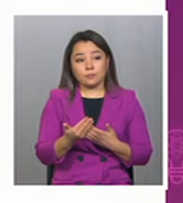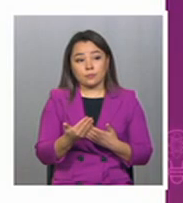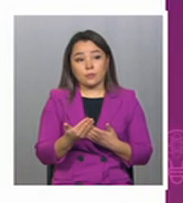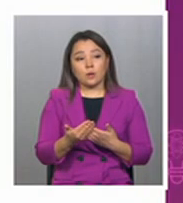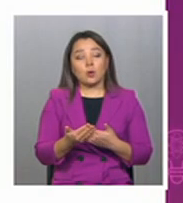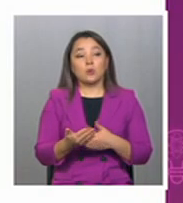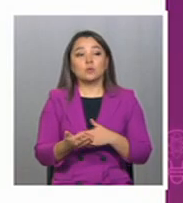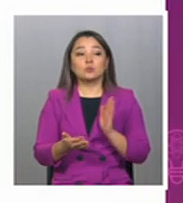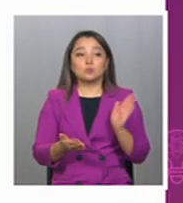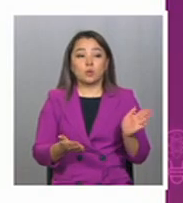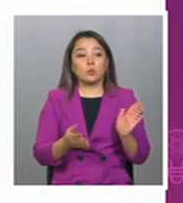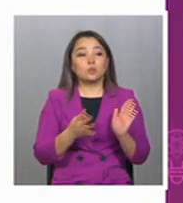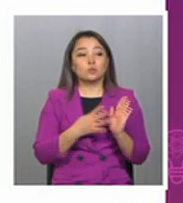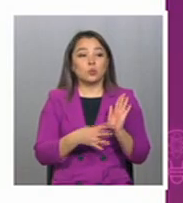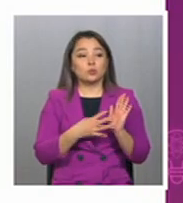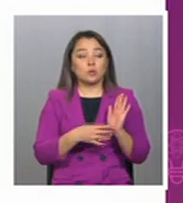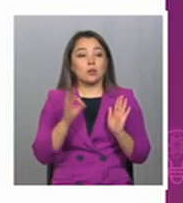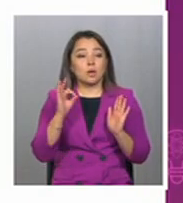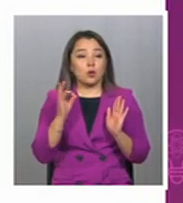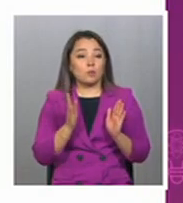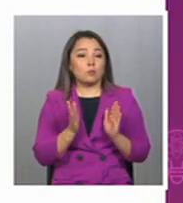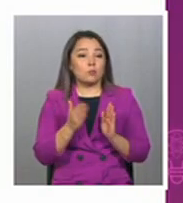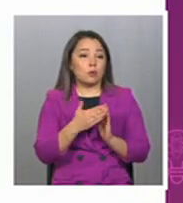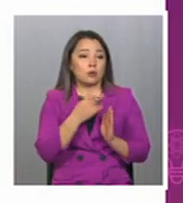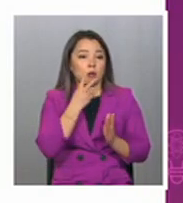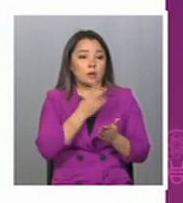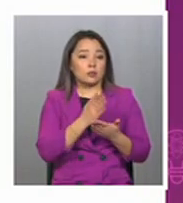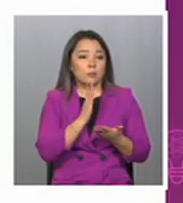сол жағына 90 градусқа бұрылып қарайды,